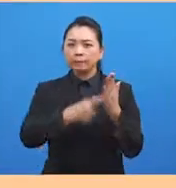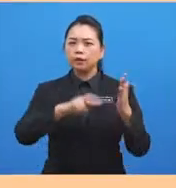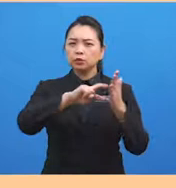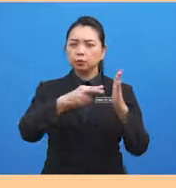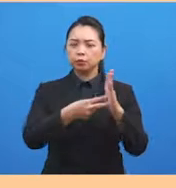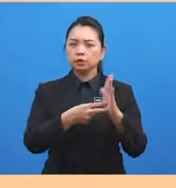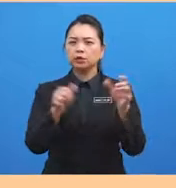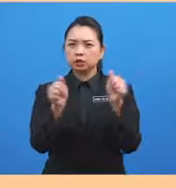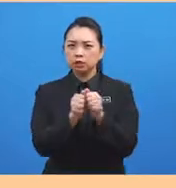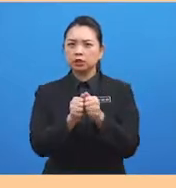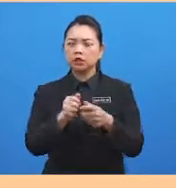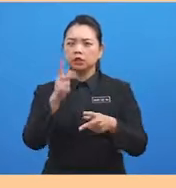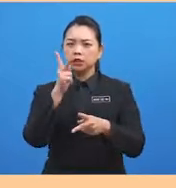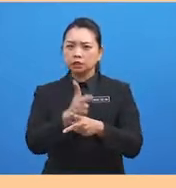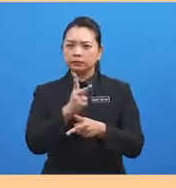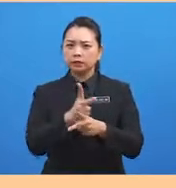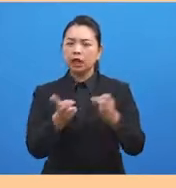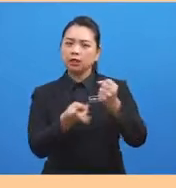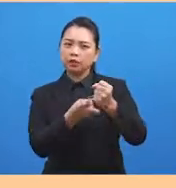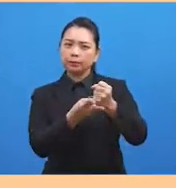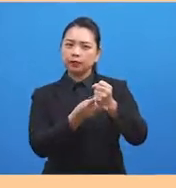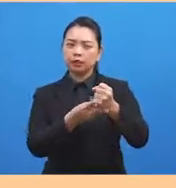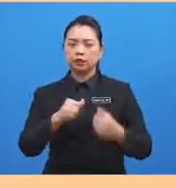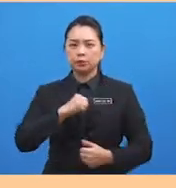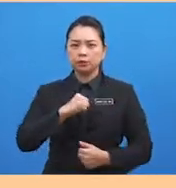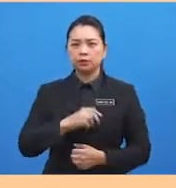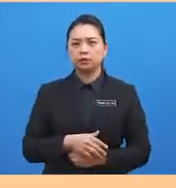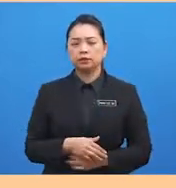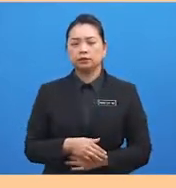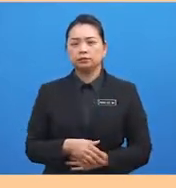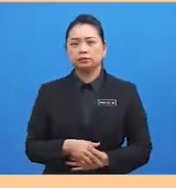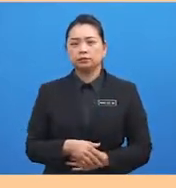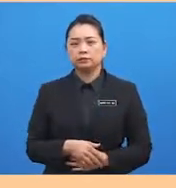Apakah yang dimaksudkan dengan simpanan peribadi?